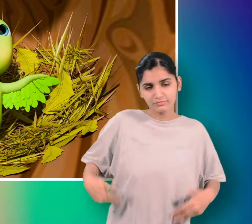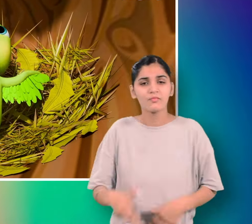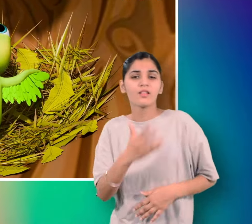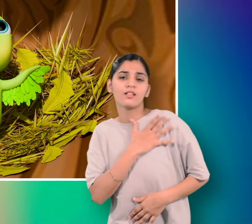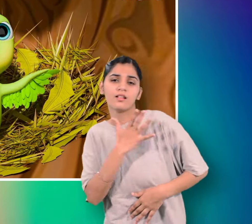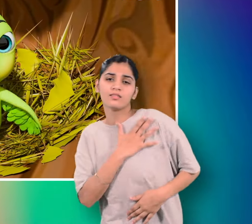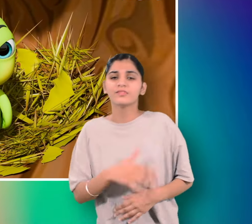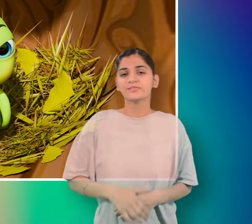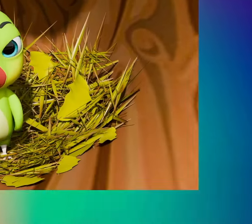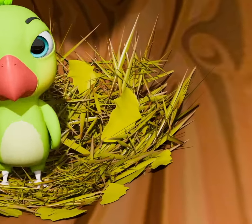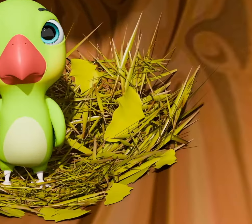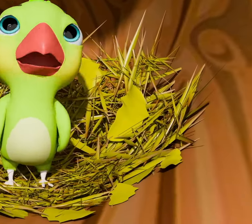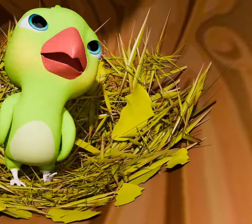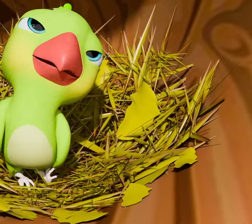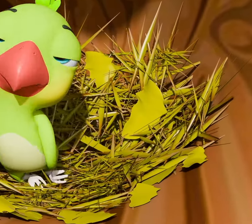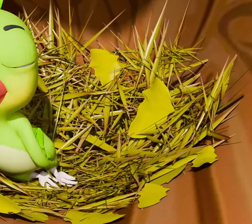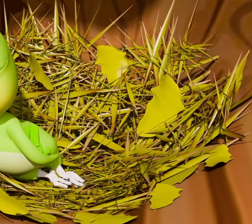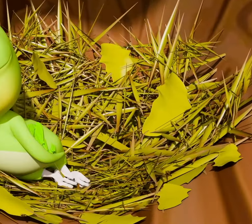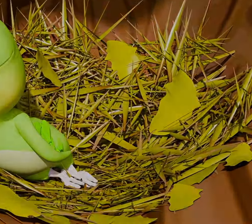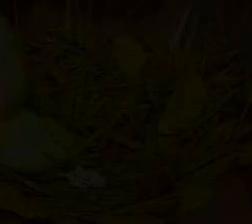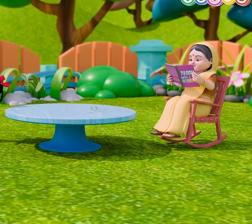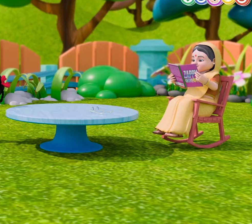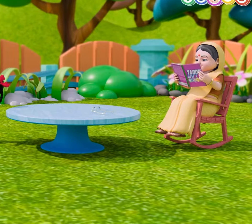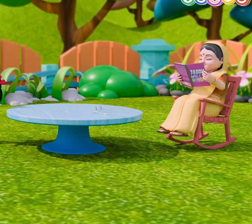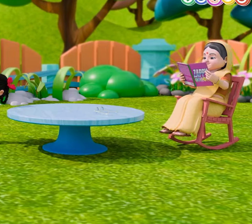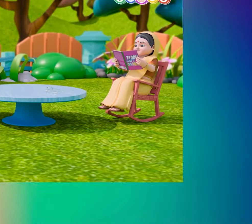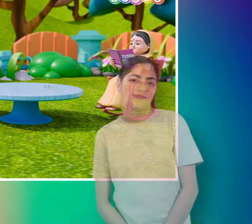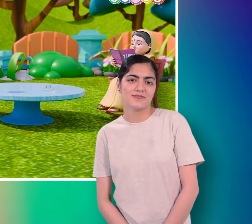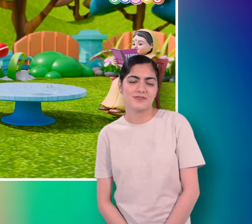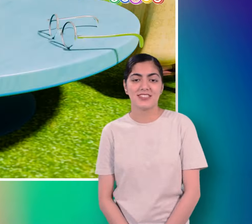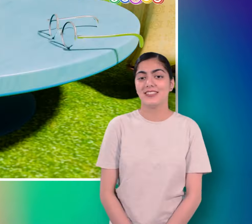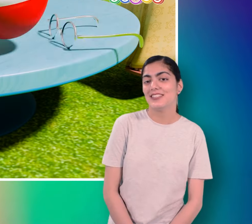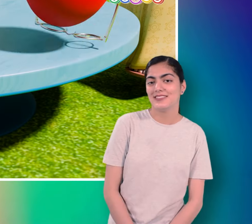हूं मैं तोता हूं हरे रंग का तोता हूं